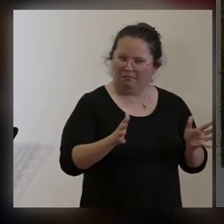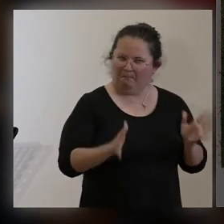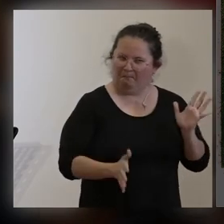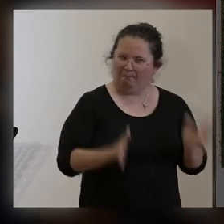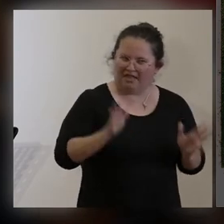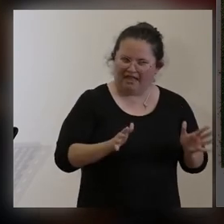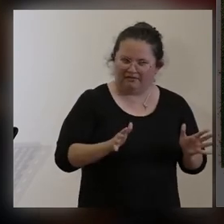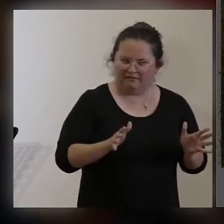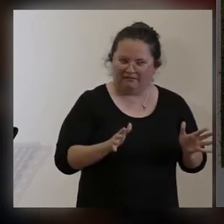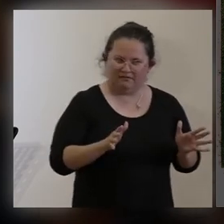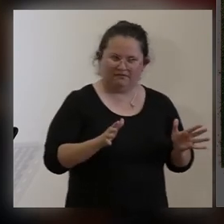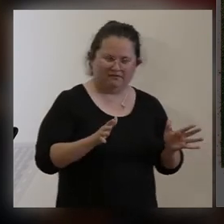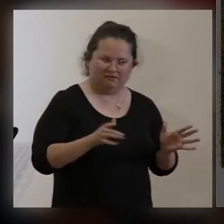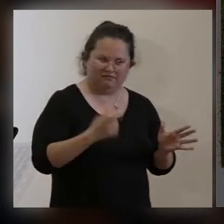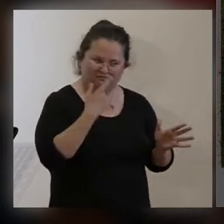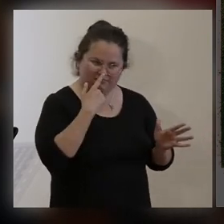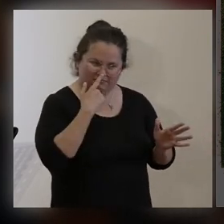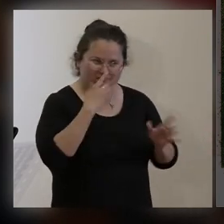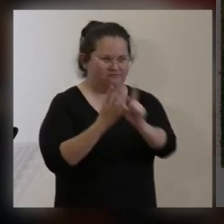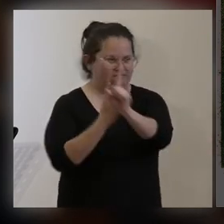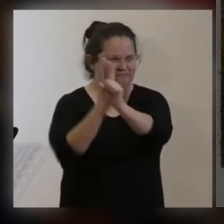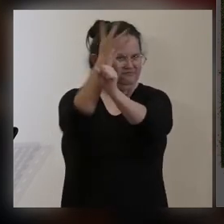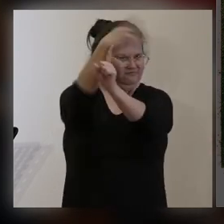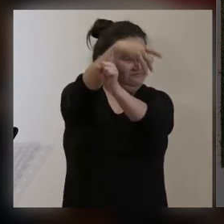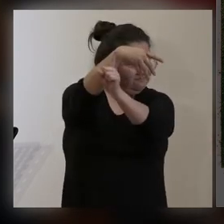en tissu de raffia de palmier.